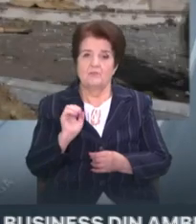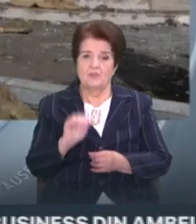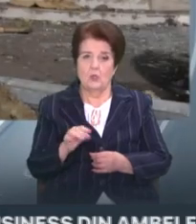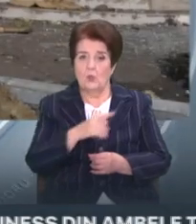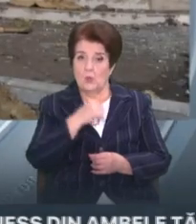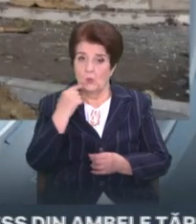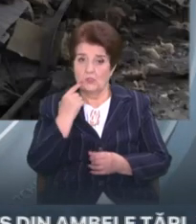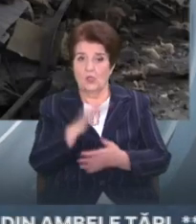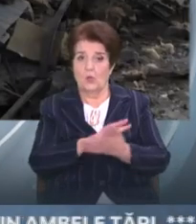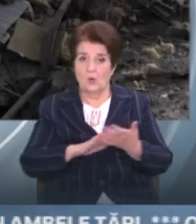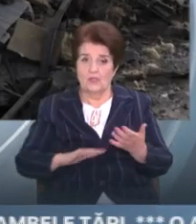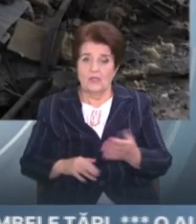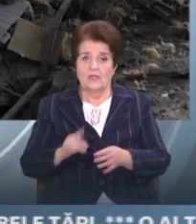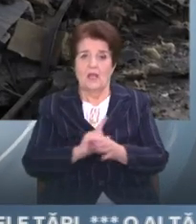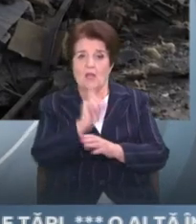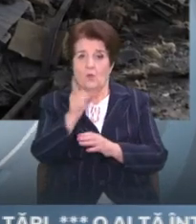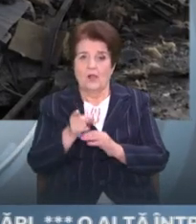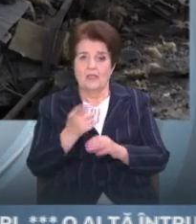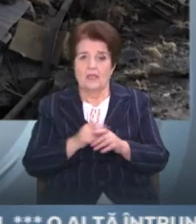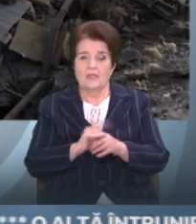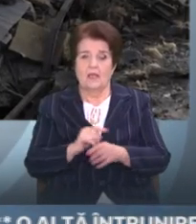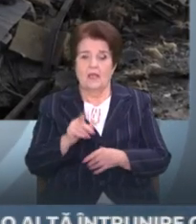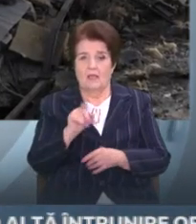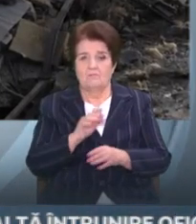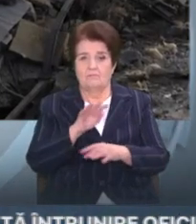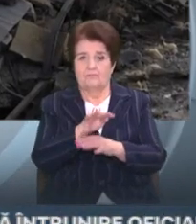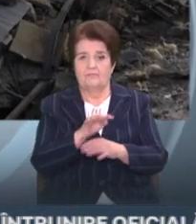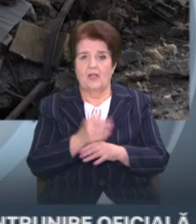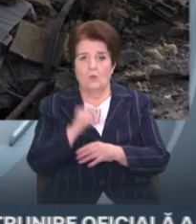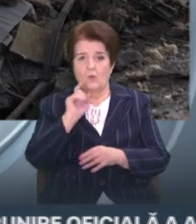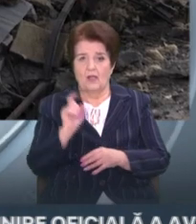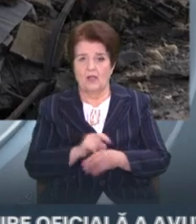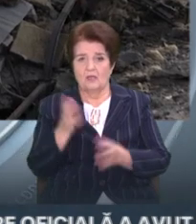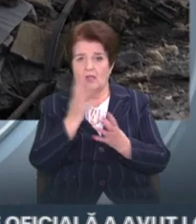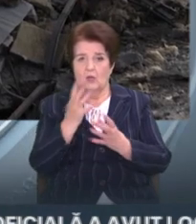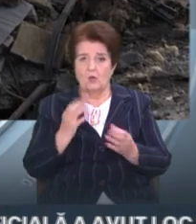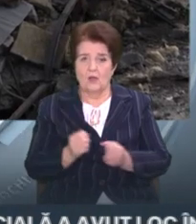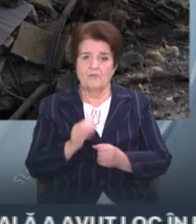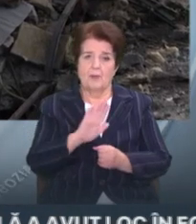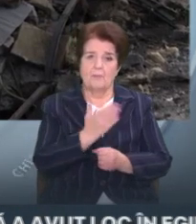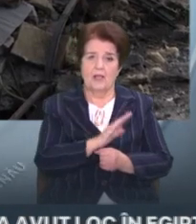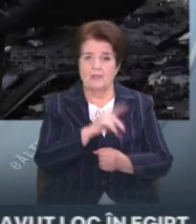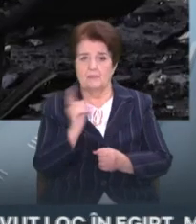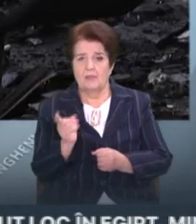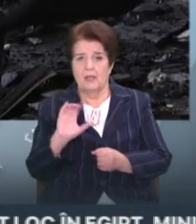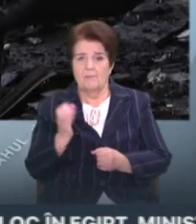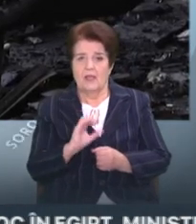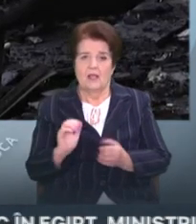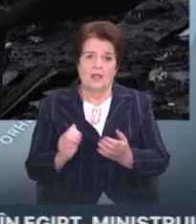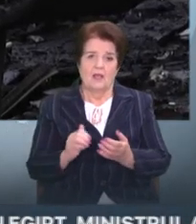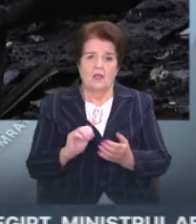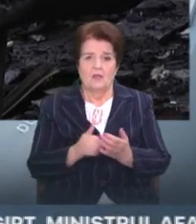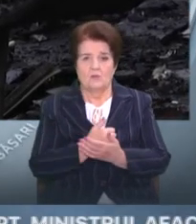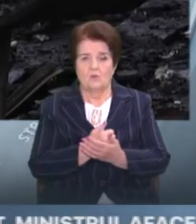Rusia continuă să atace cu rachete orașele din Ucraina. Potrivit autorităților locale, noaptea de marți spre miercuri s-au înregistrat noi explozii